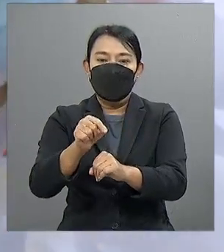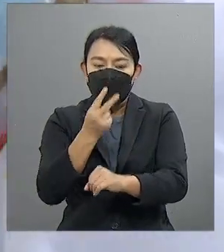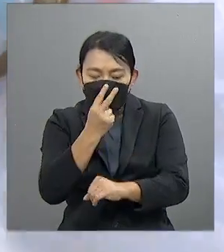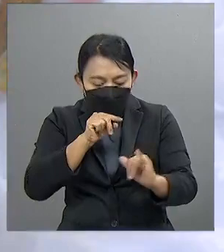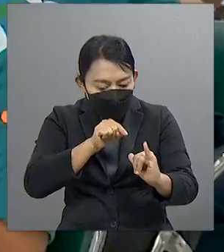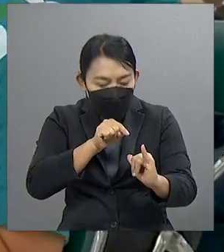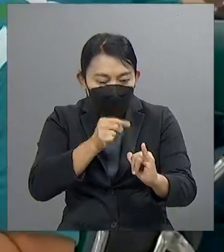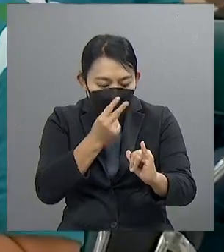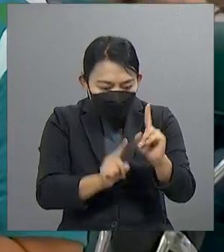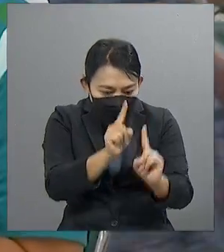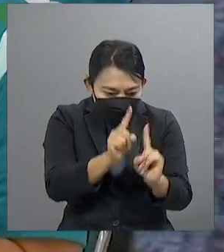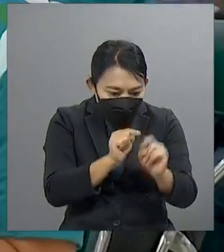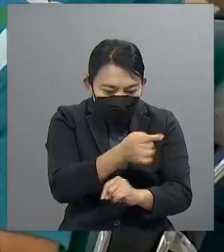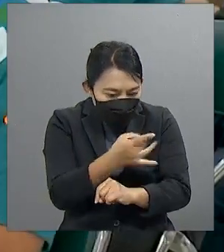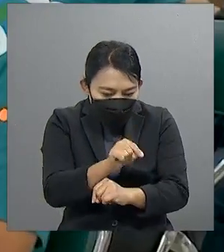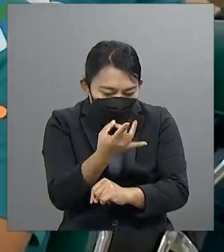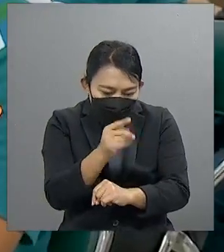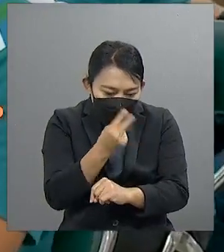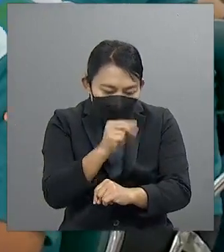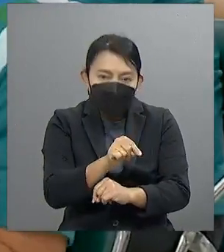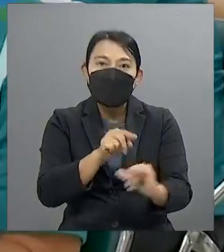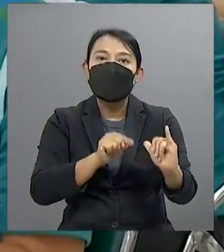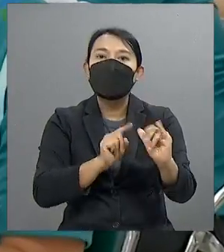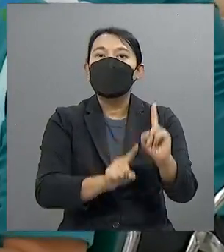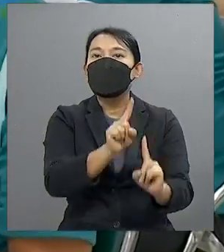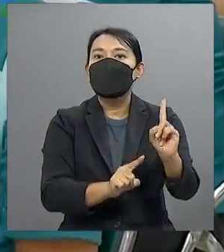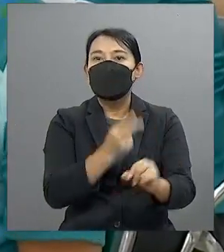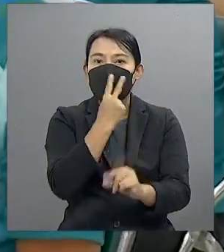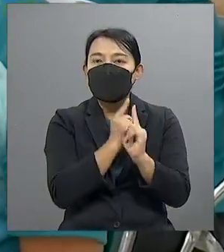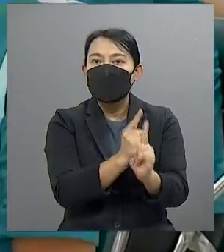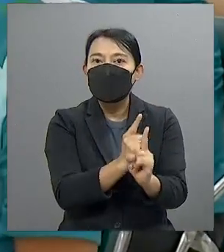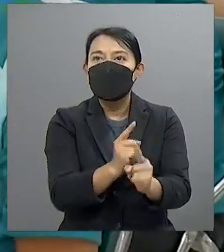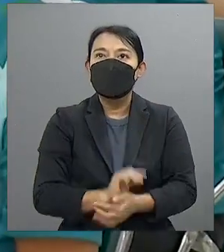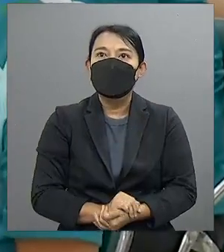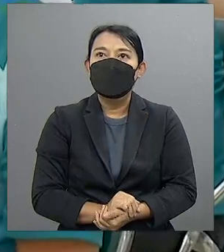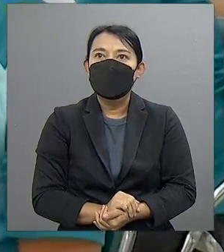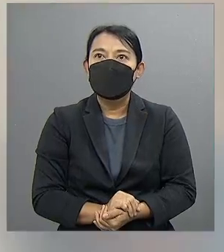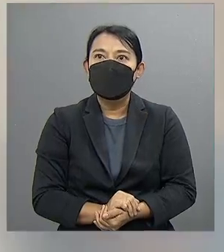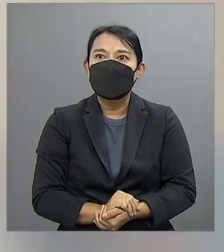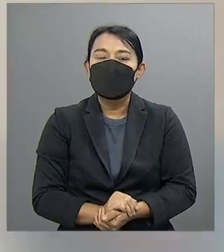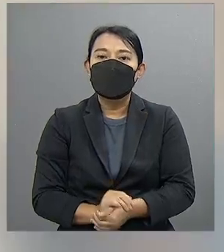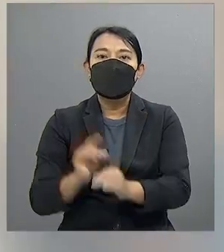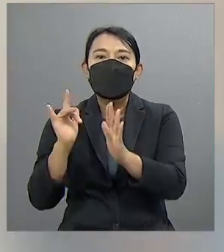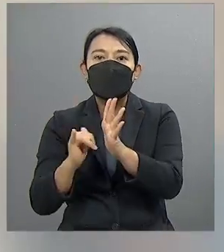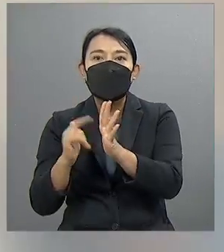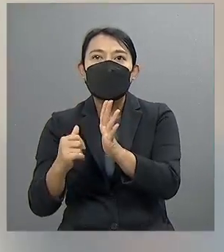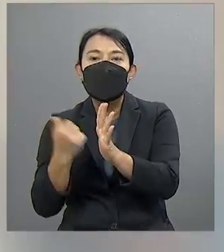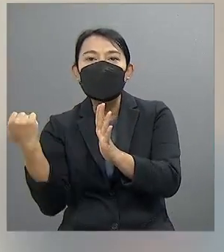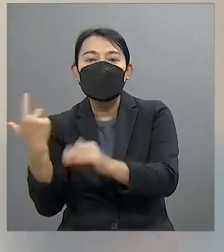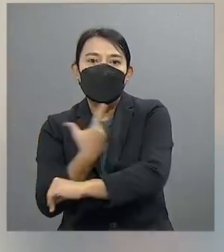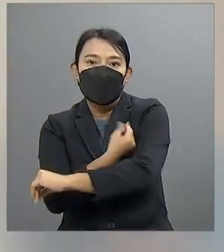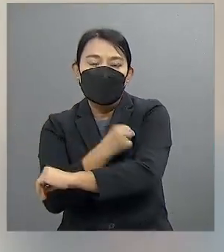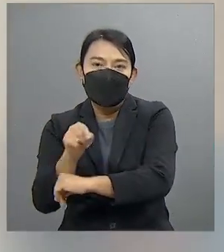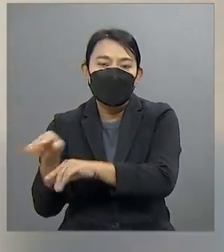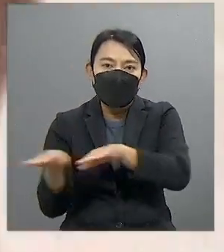างเคียงเกิดขึ้นมีอะไรไหมนะครับเพราะฉะนั้นเราก็อยากจะให้ทิ้งช่วงแบบเดี๋ยวเราฉีดพร้อมๆกันแล้วเดี๋ยวจะสับสนว่าผลข้างเคียงเป็นจากวัคซีนไหน